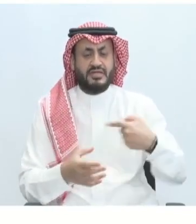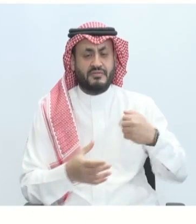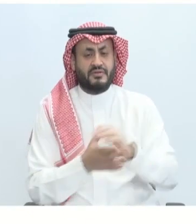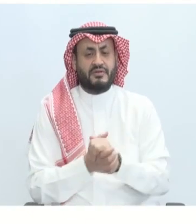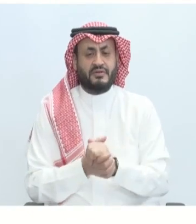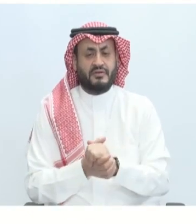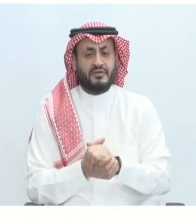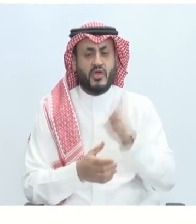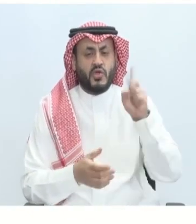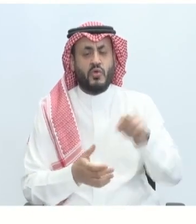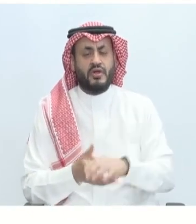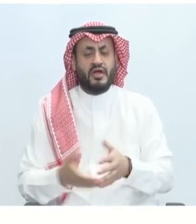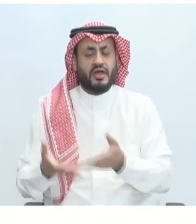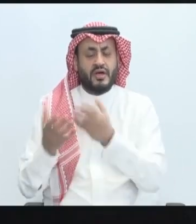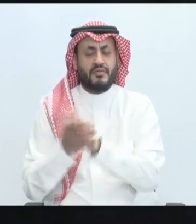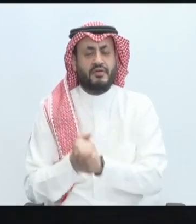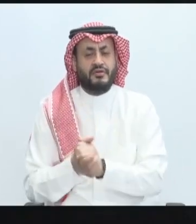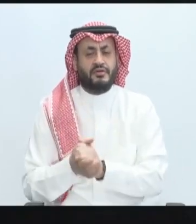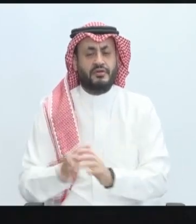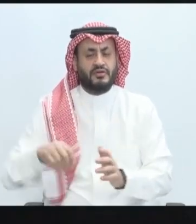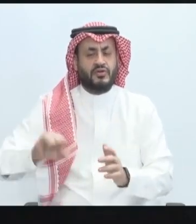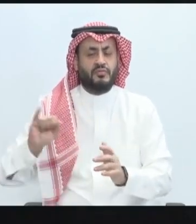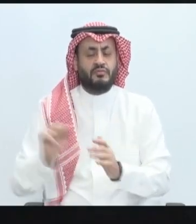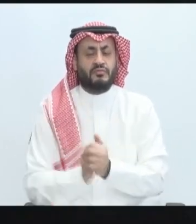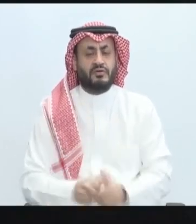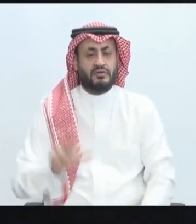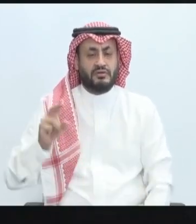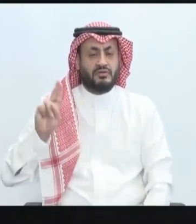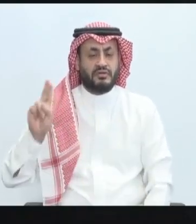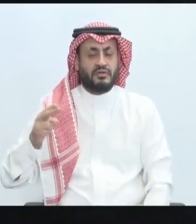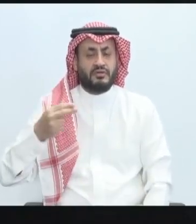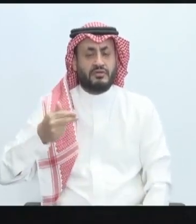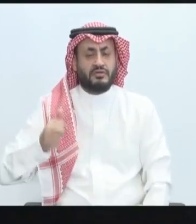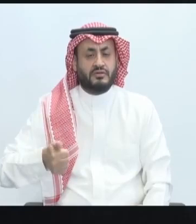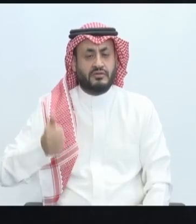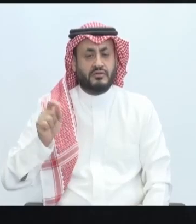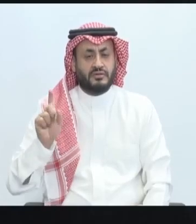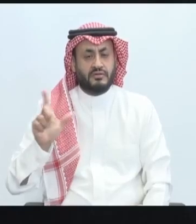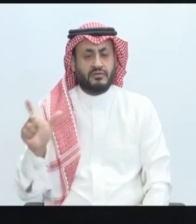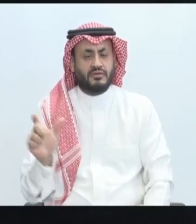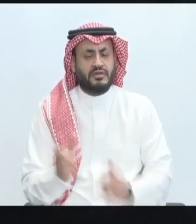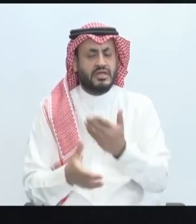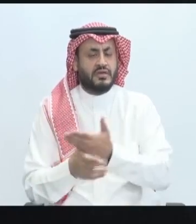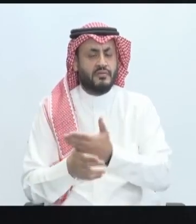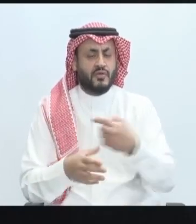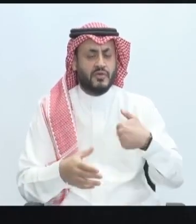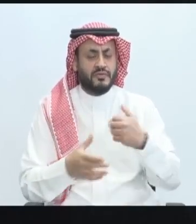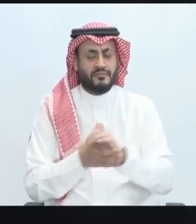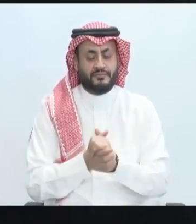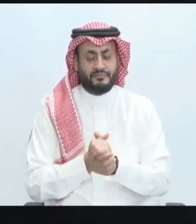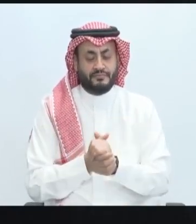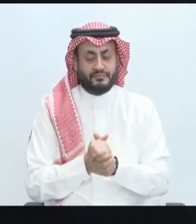بيوم التغابن ما السبب لماذا سمي هذا اليوم بيوم التغابن